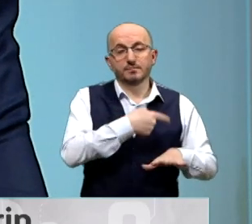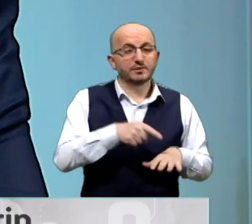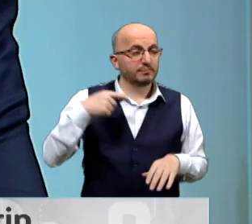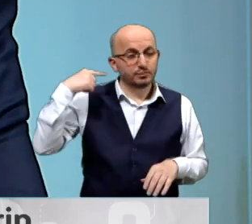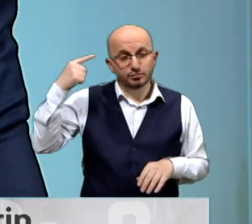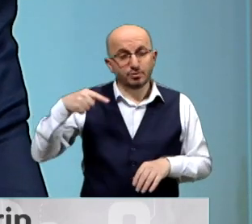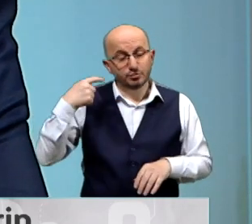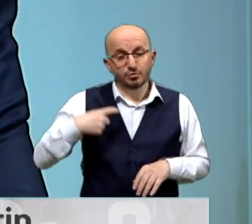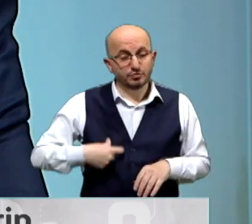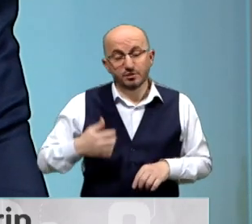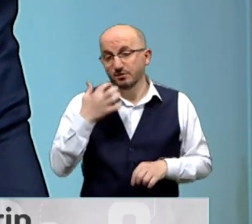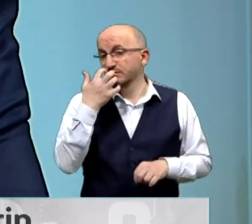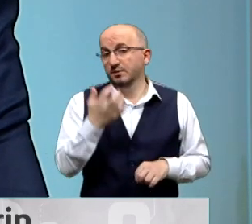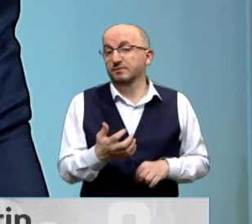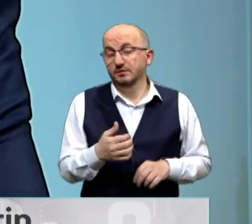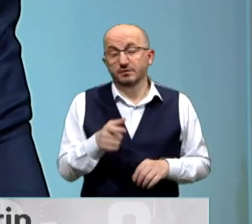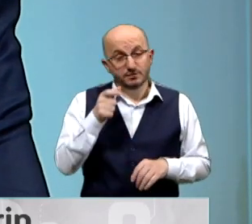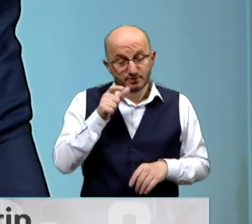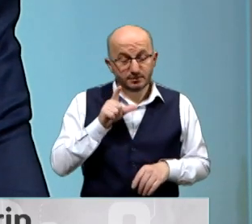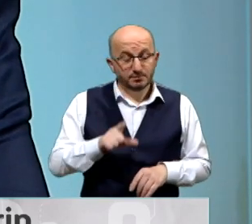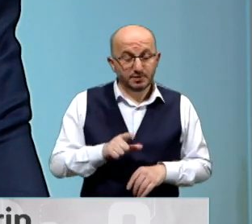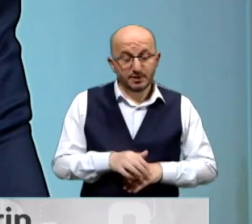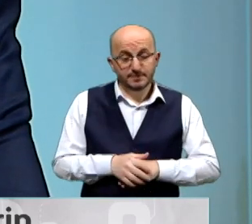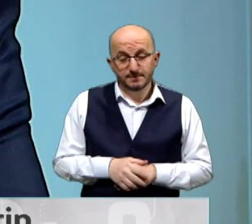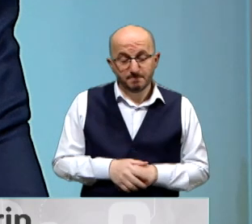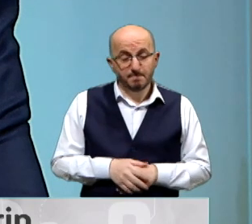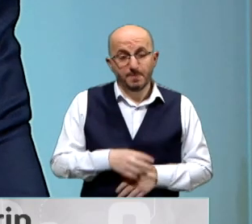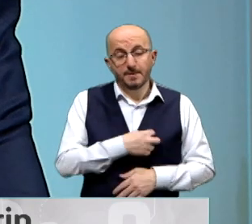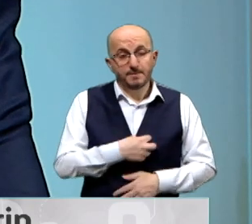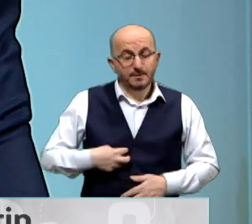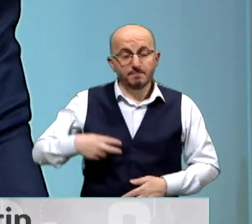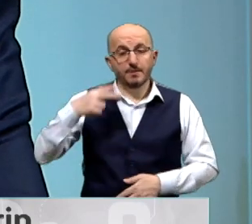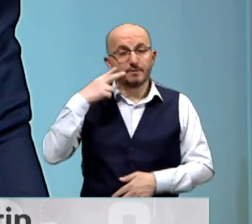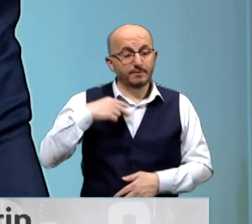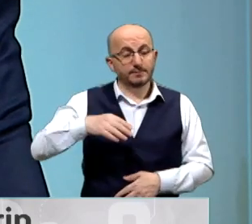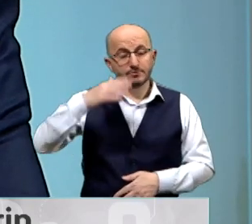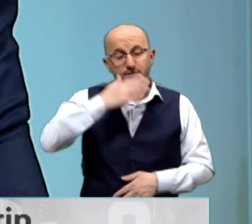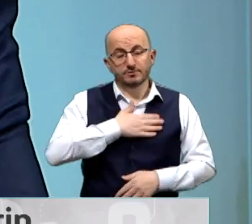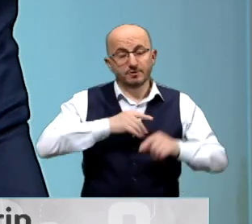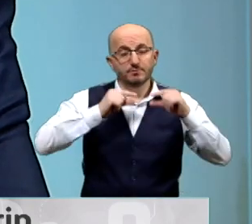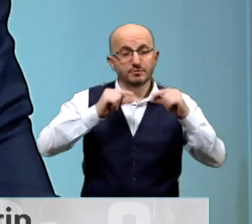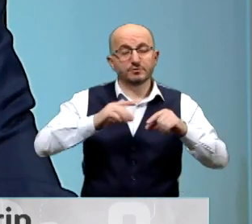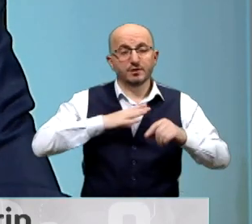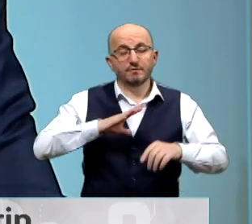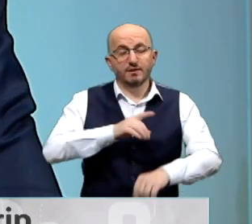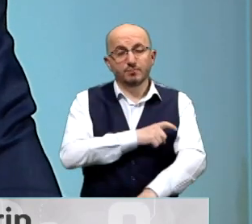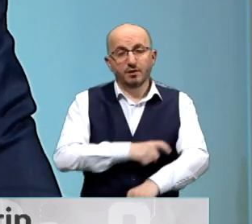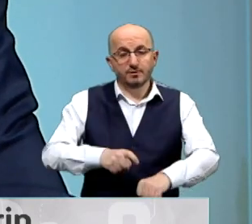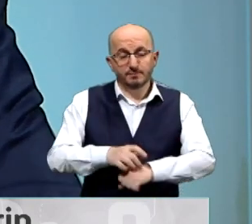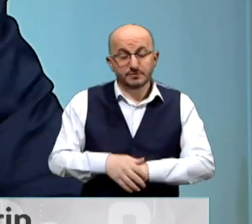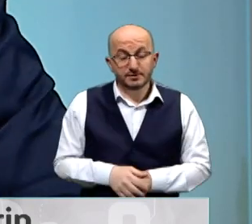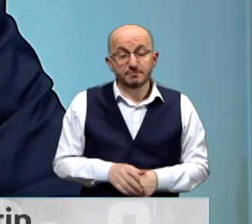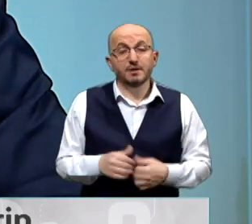görüşünü özellikle tavsiye ederiz dikkat etmek lazım Çünkü Hz Peygamberin hadisleri var bu haramdır ama